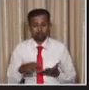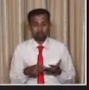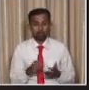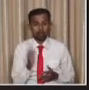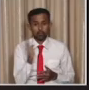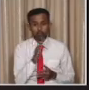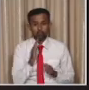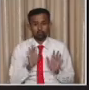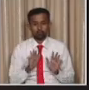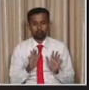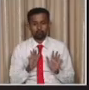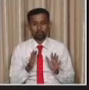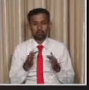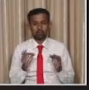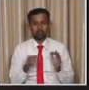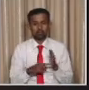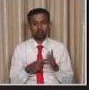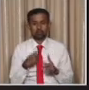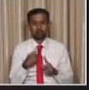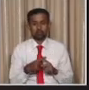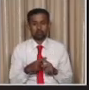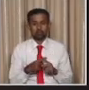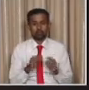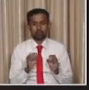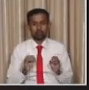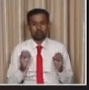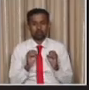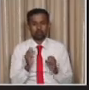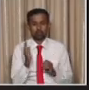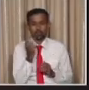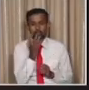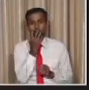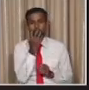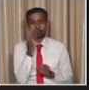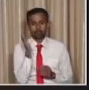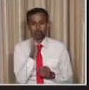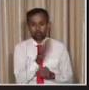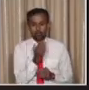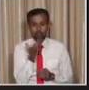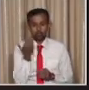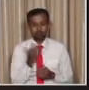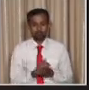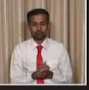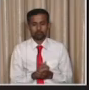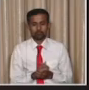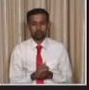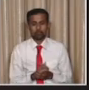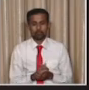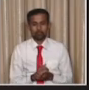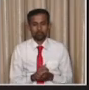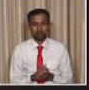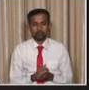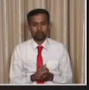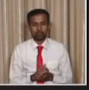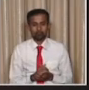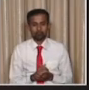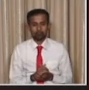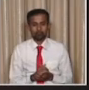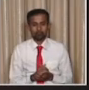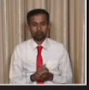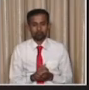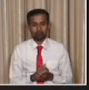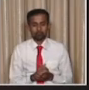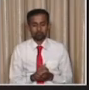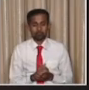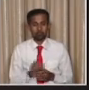හුලන් ටිකට විතරයි බද්දකින් තොරව හුස්ම ගන්න අපිට හැකියාවක් ලැබිලා තියෙන්නේ. එතකොට සාමාන්‍යයෙන් අර